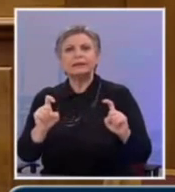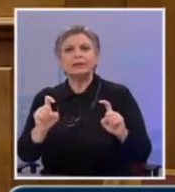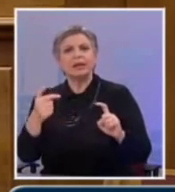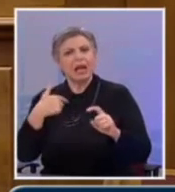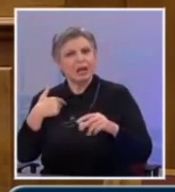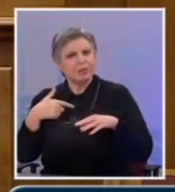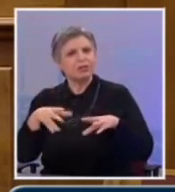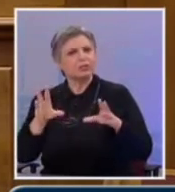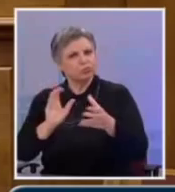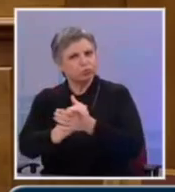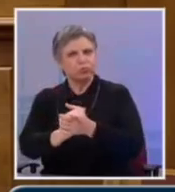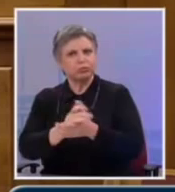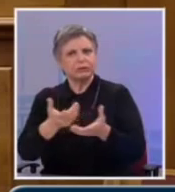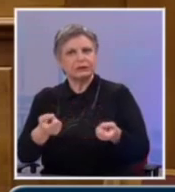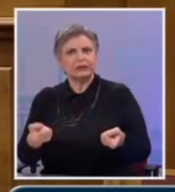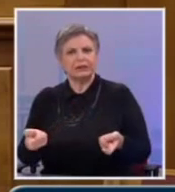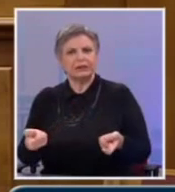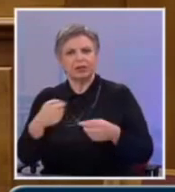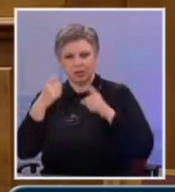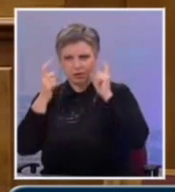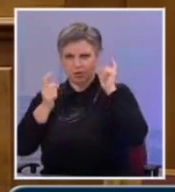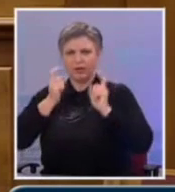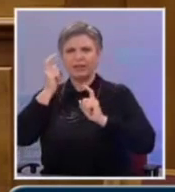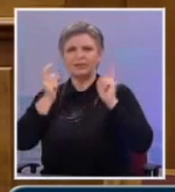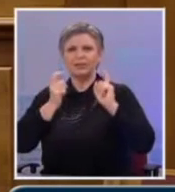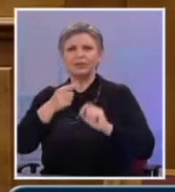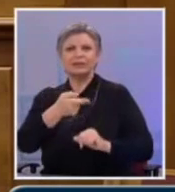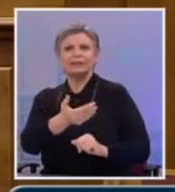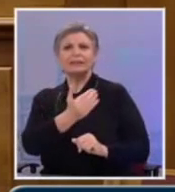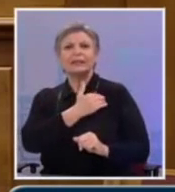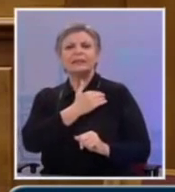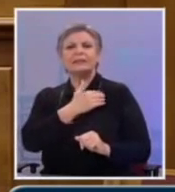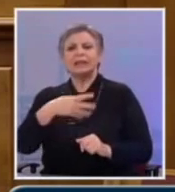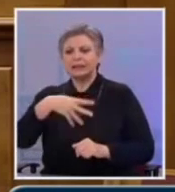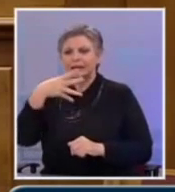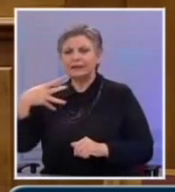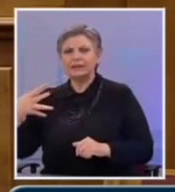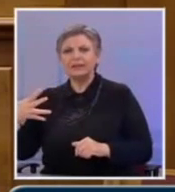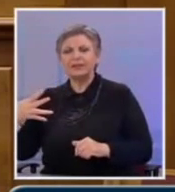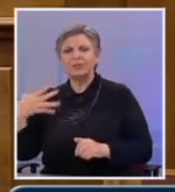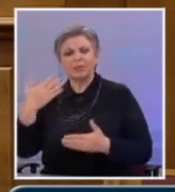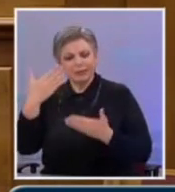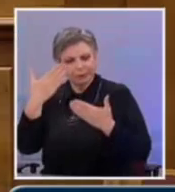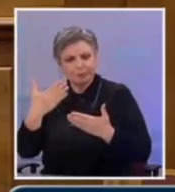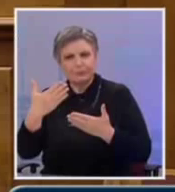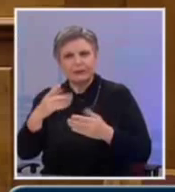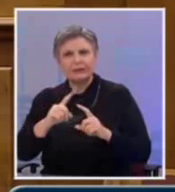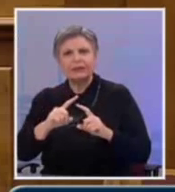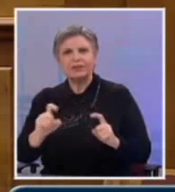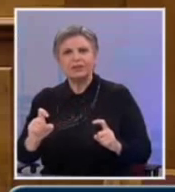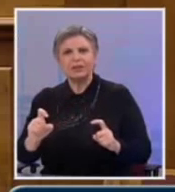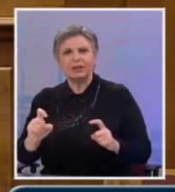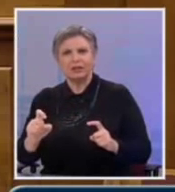Και διερωτώμαι από τον ΣΥΡΙΖΑ σε τι ακριβώς ζητάτε συναίνεση. Να συνεννέσουμε στο να